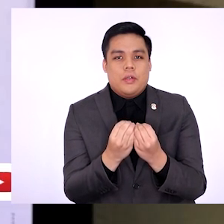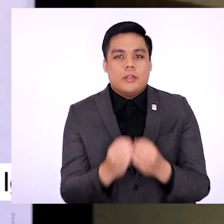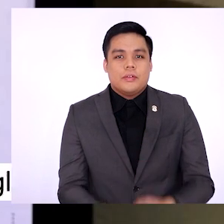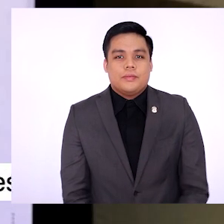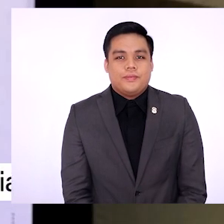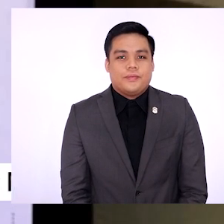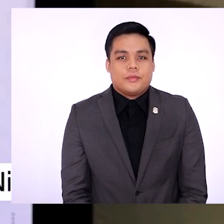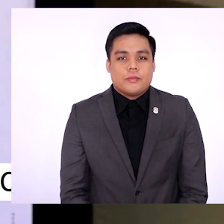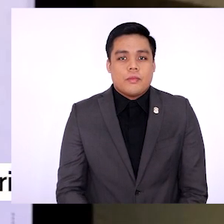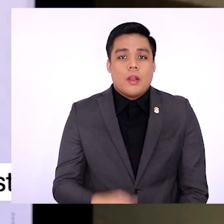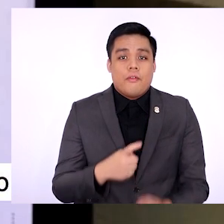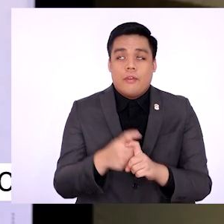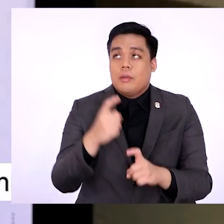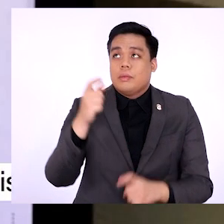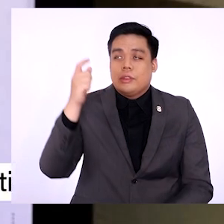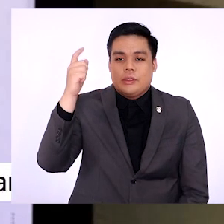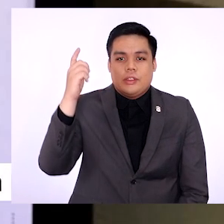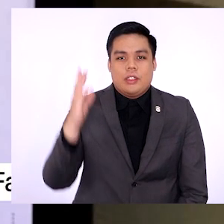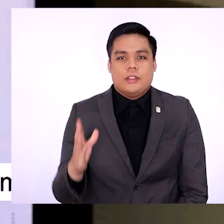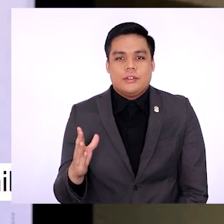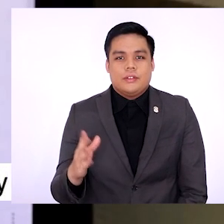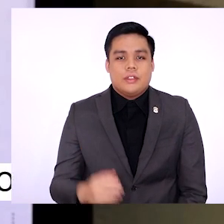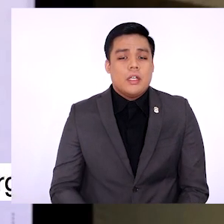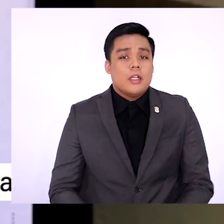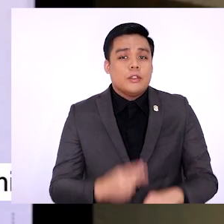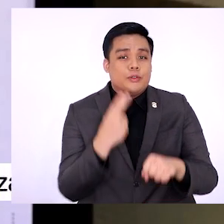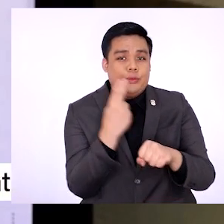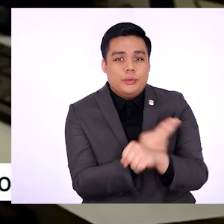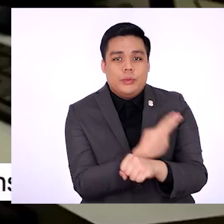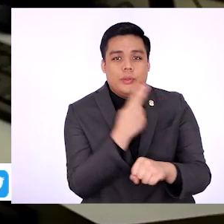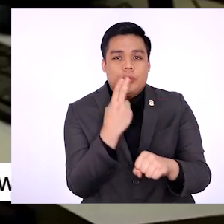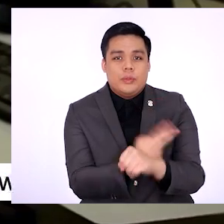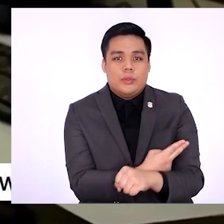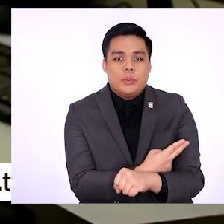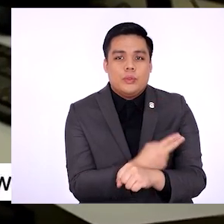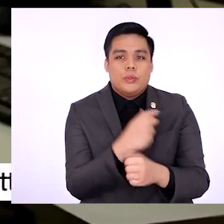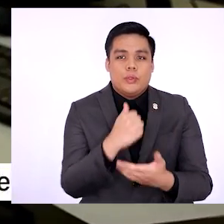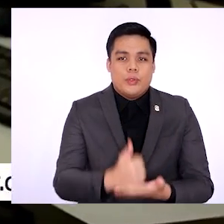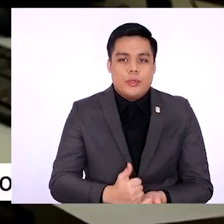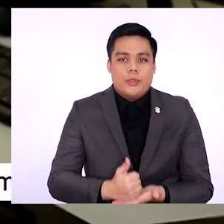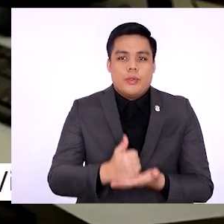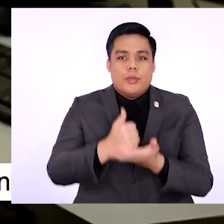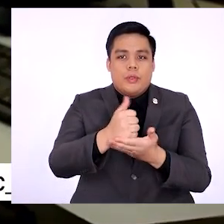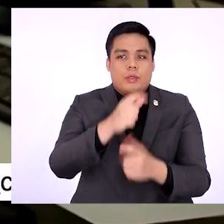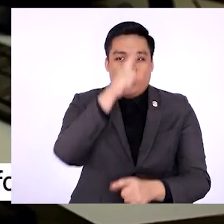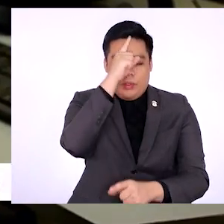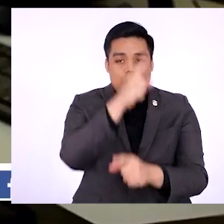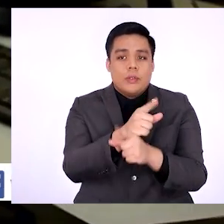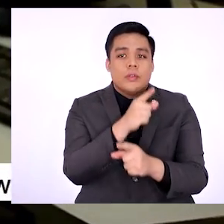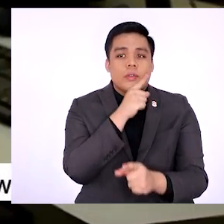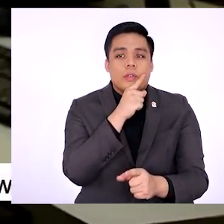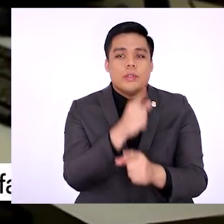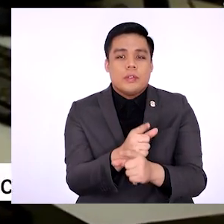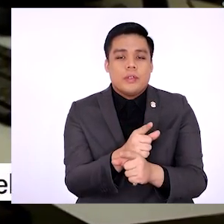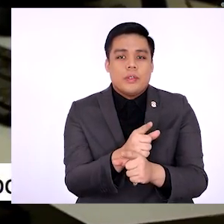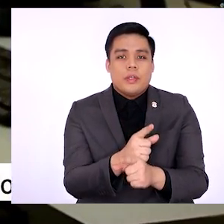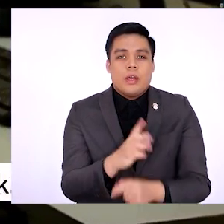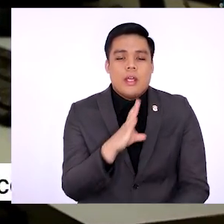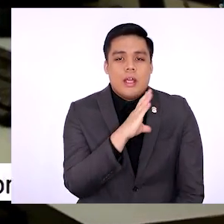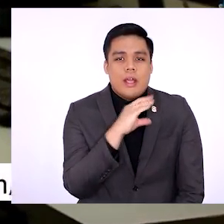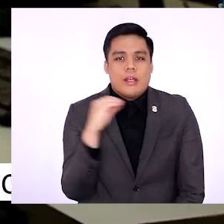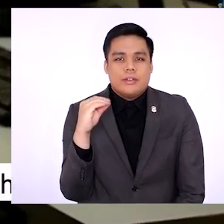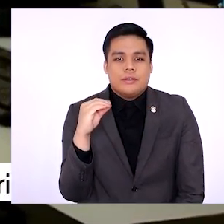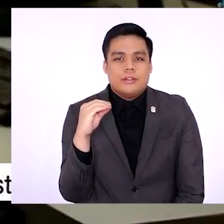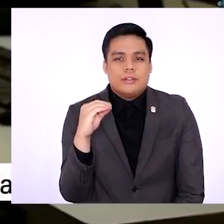din sa ating Panginoong Diyos ay nagagamit nila para makatulong po sa mga kapatid. At sa ganitong paraan din